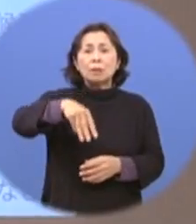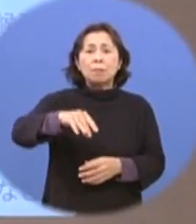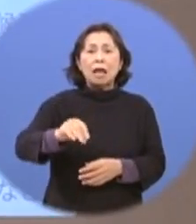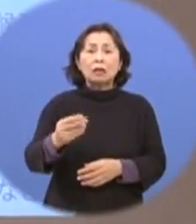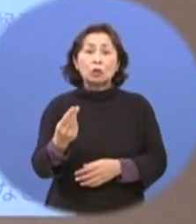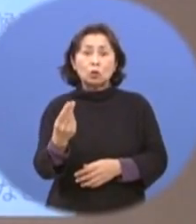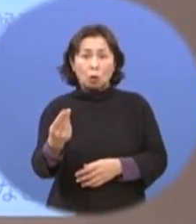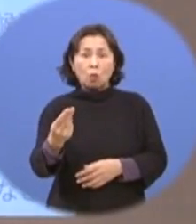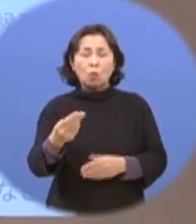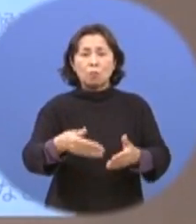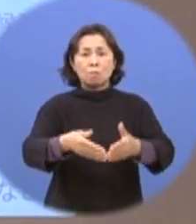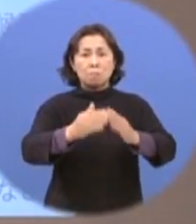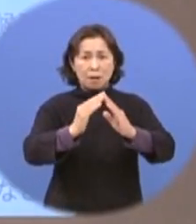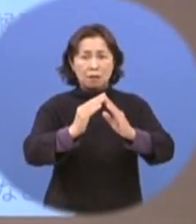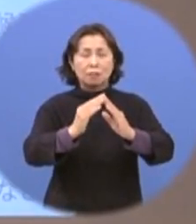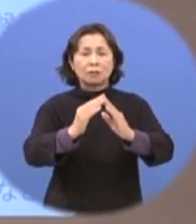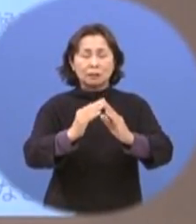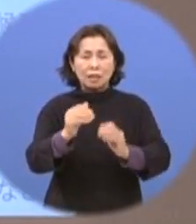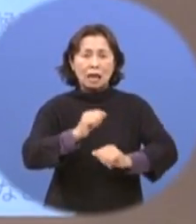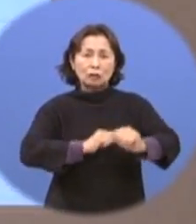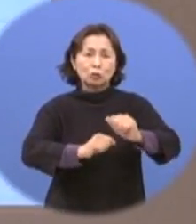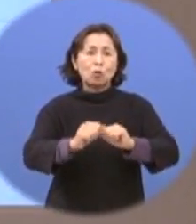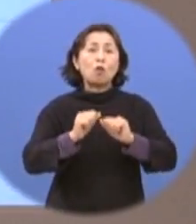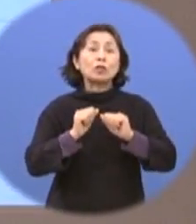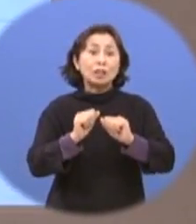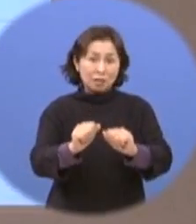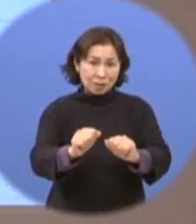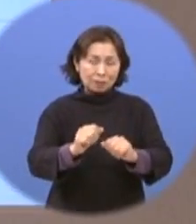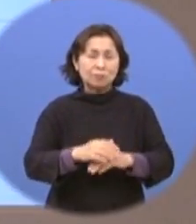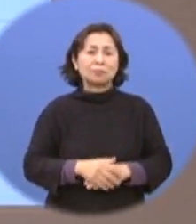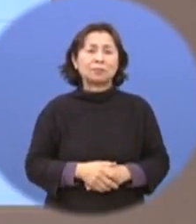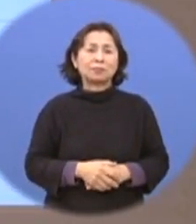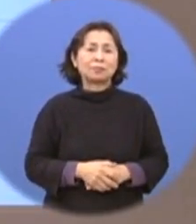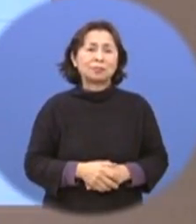大阪府で設立活動しています